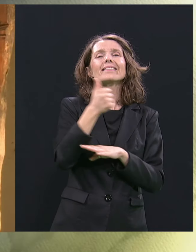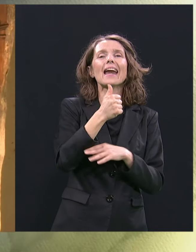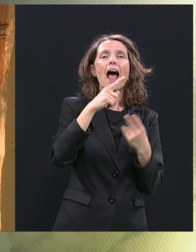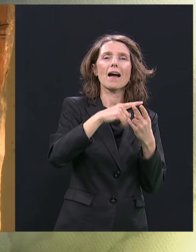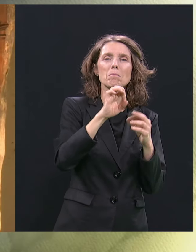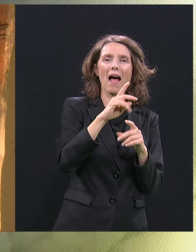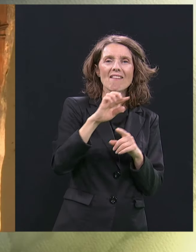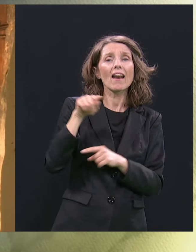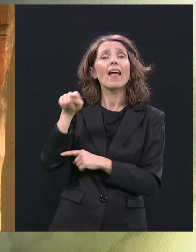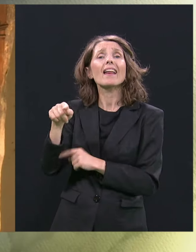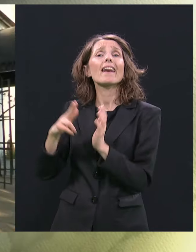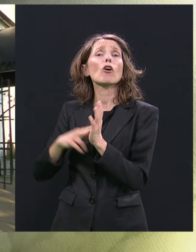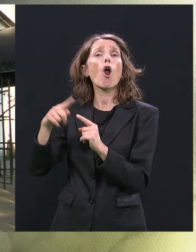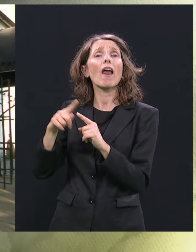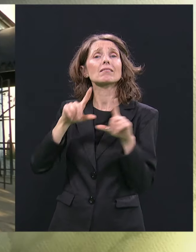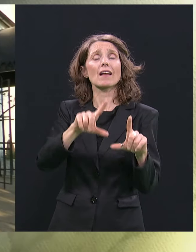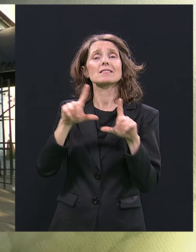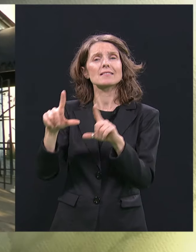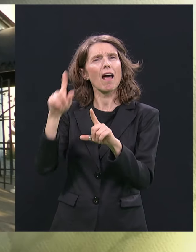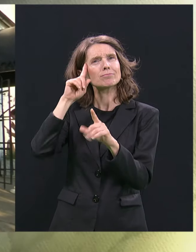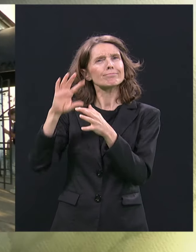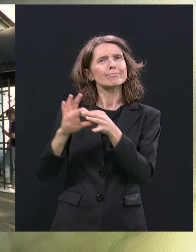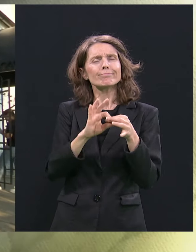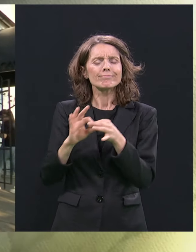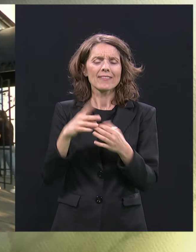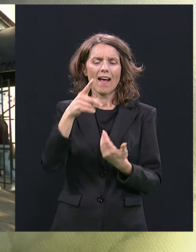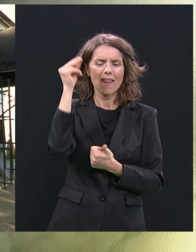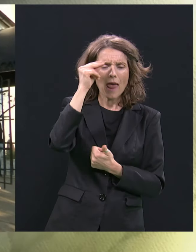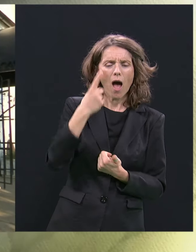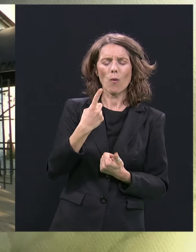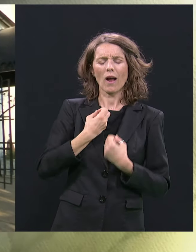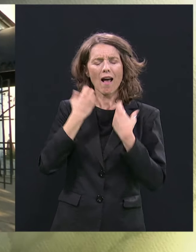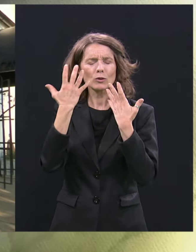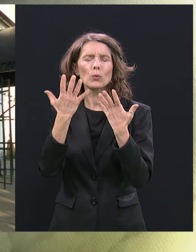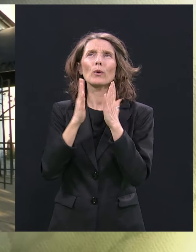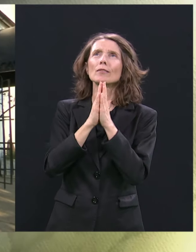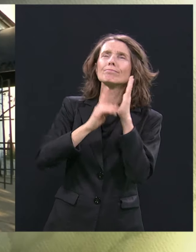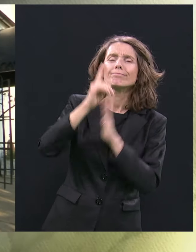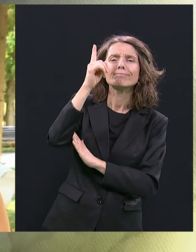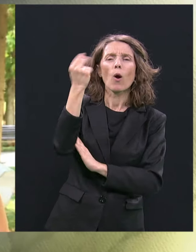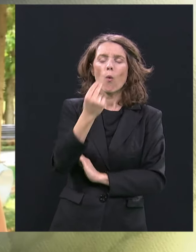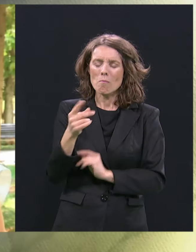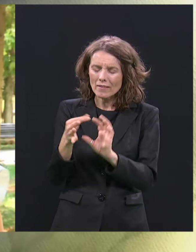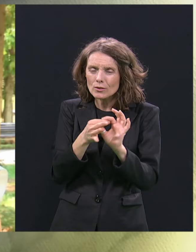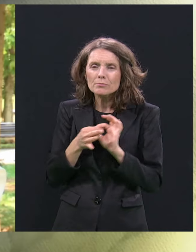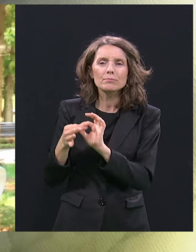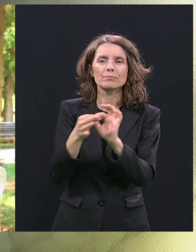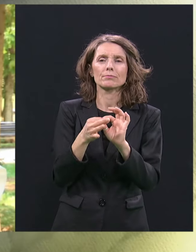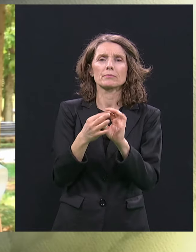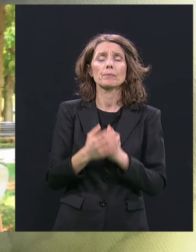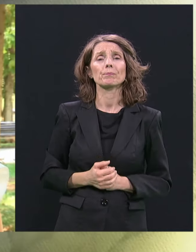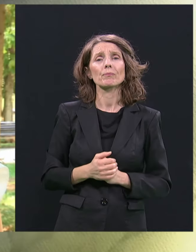Jednaka ljubav naroda, jedinstvo nauke, duha i umetnosti. Krst je jedan od najvažnijih